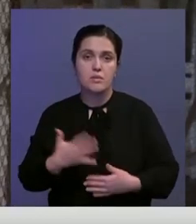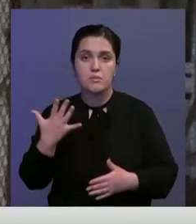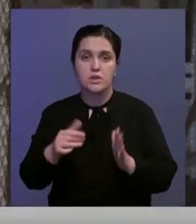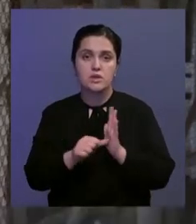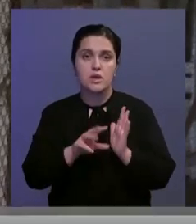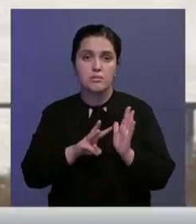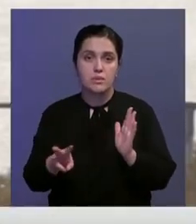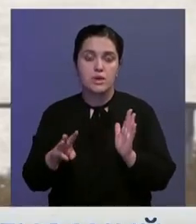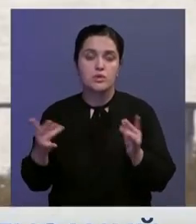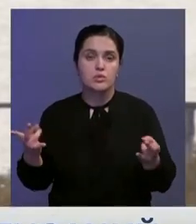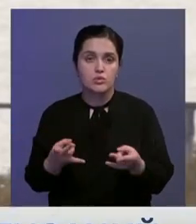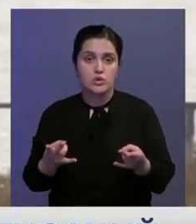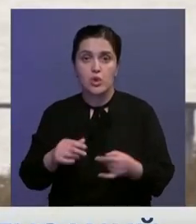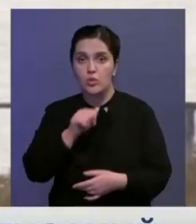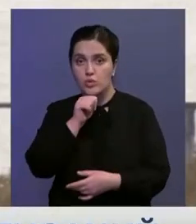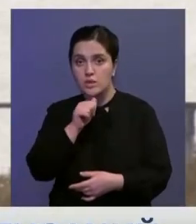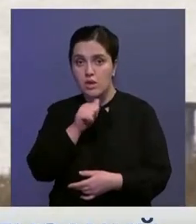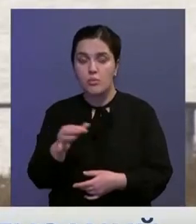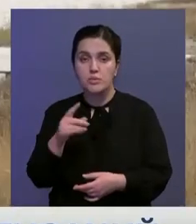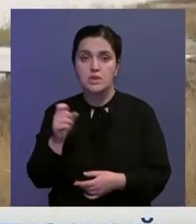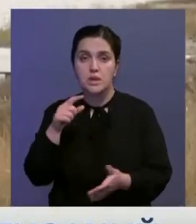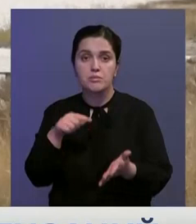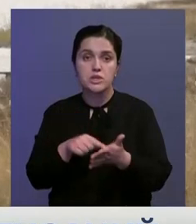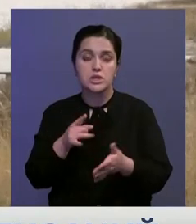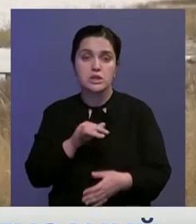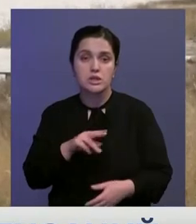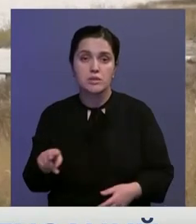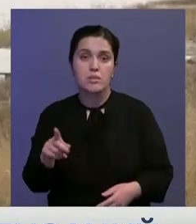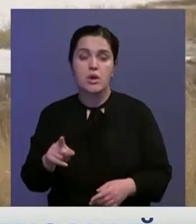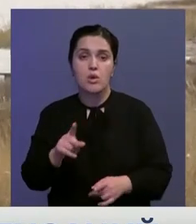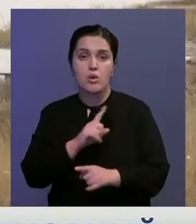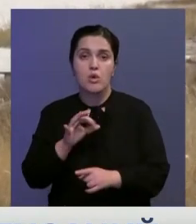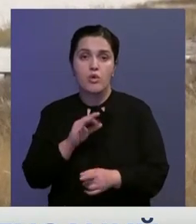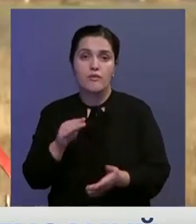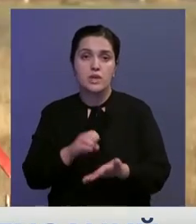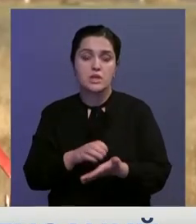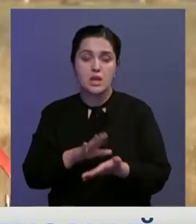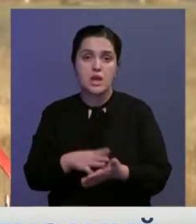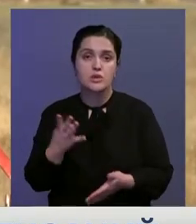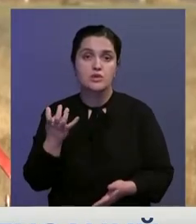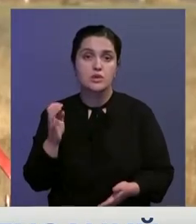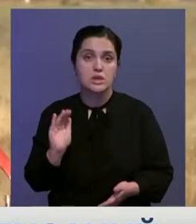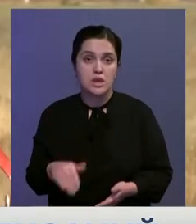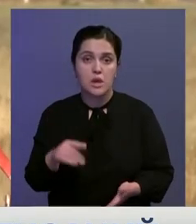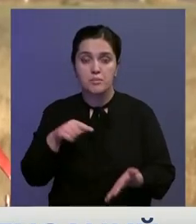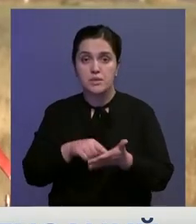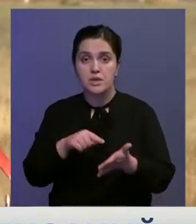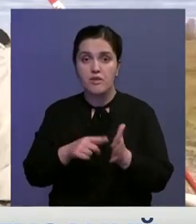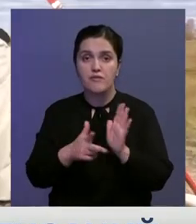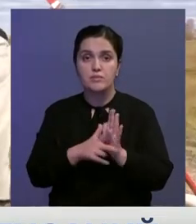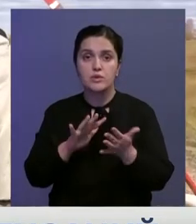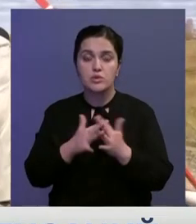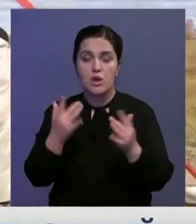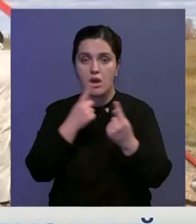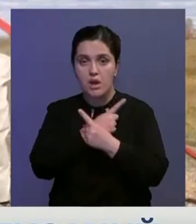5-6 миллионов нужно. В Кустанайской области из-за птичьего гриппа погибло, согласно официальным данным, около 400 тысяч птиц. В 8 селах объявлен карантин.